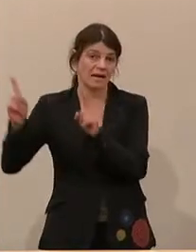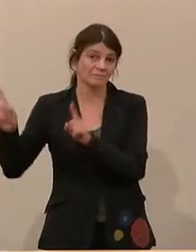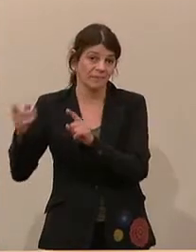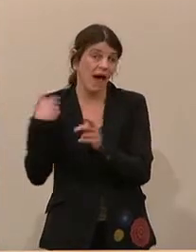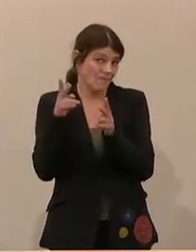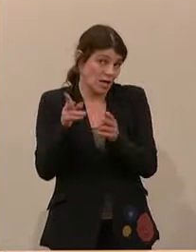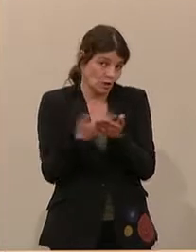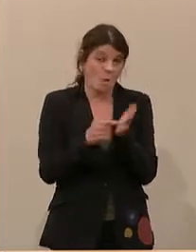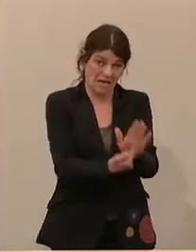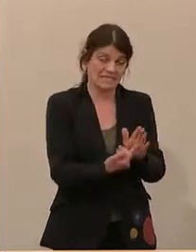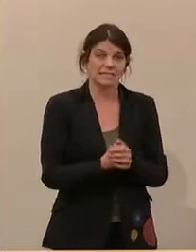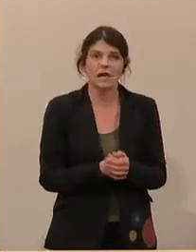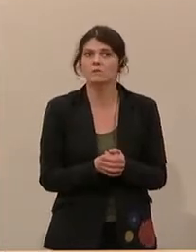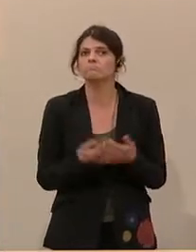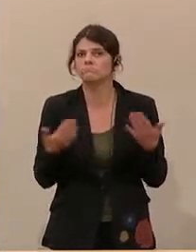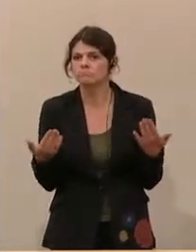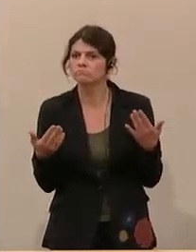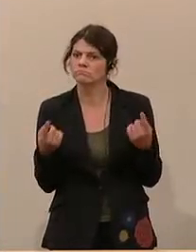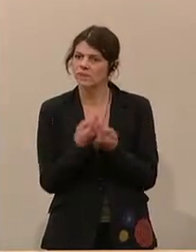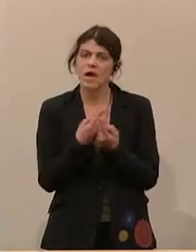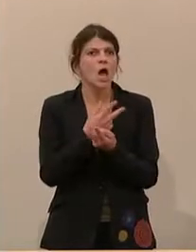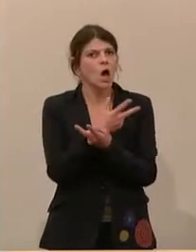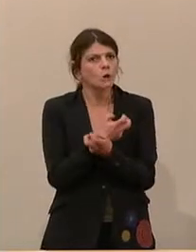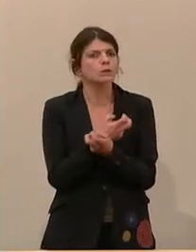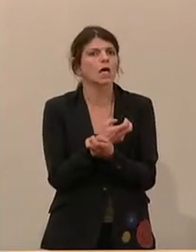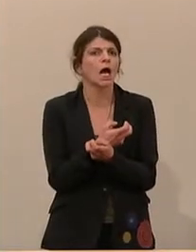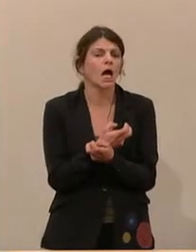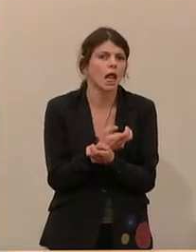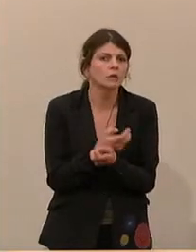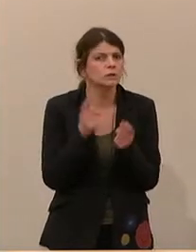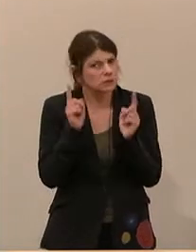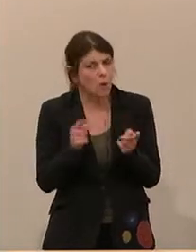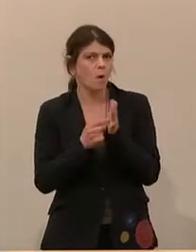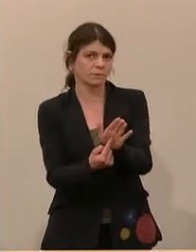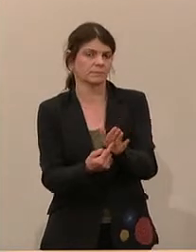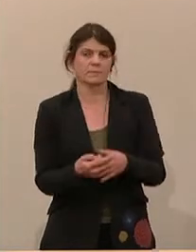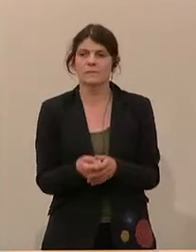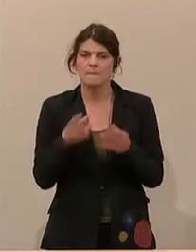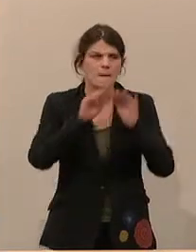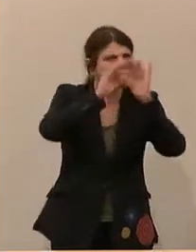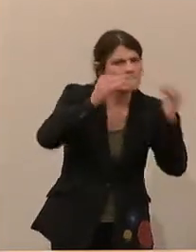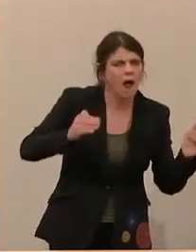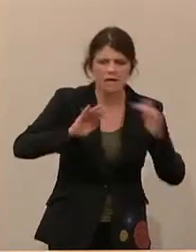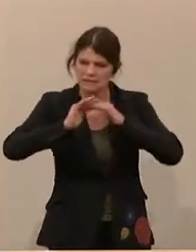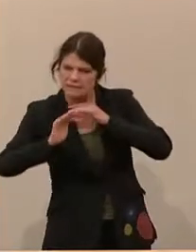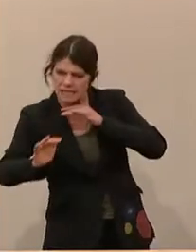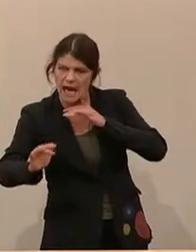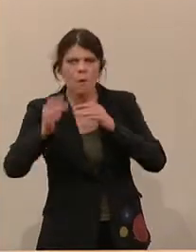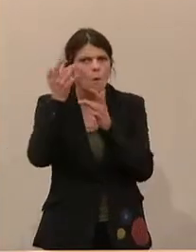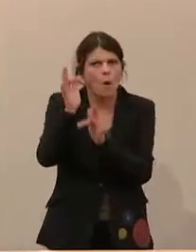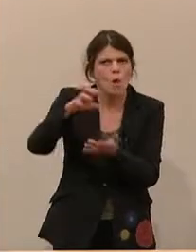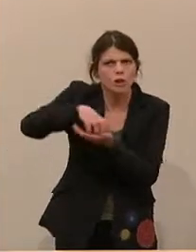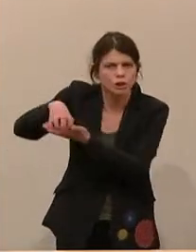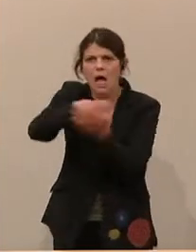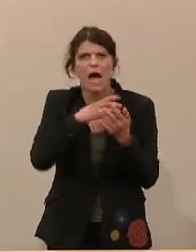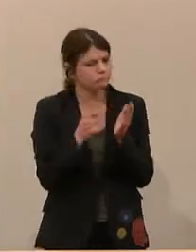dementsprechend präsentiert wurde, wie Österreich sich eigentlich präsentieren soll, mit seinen Bergen, Seen und mit seinen